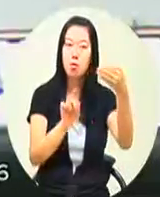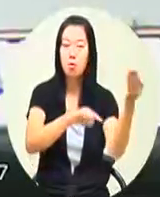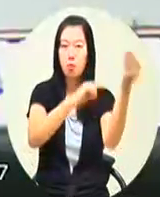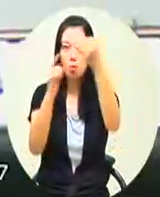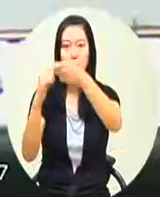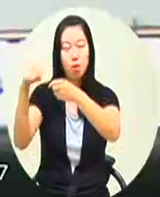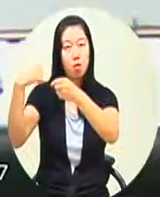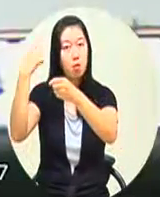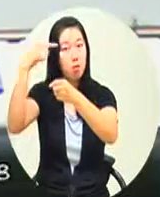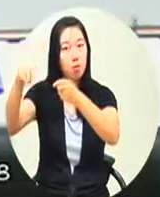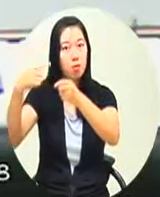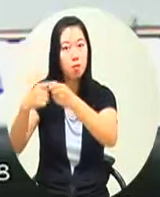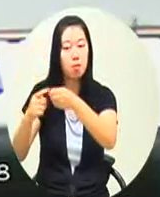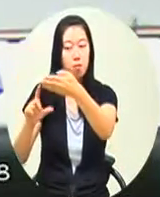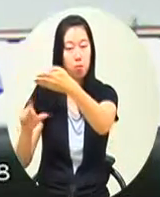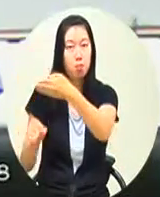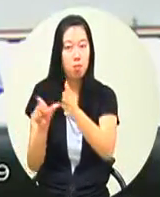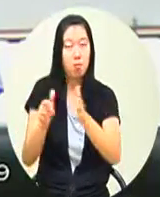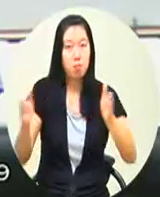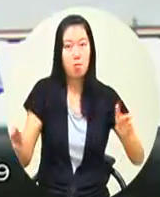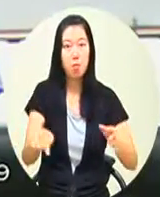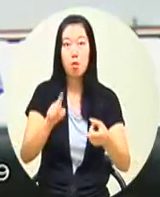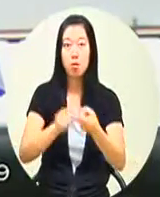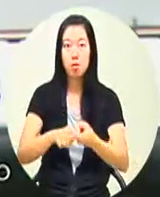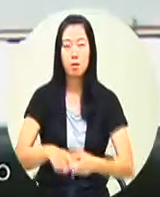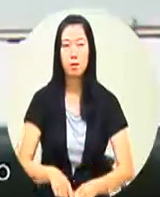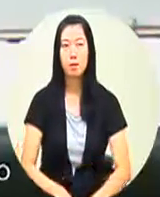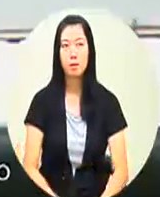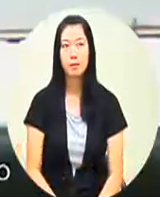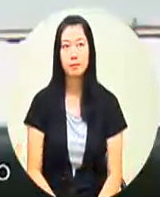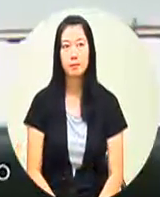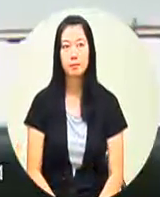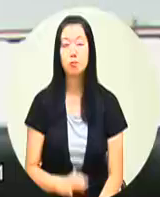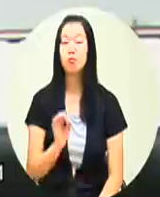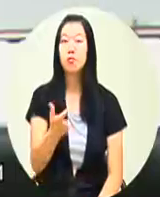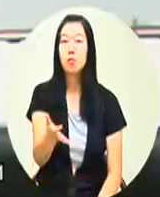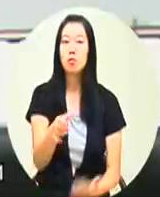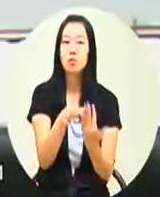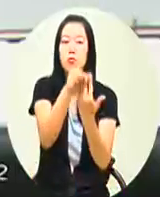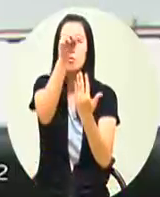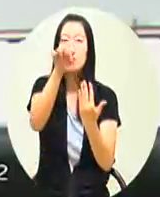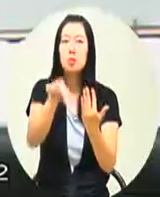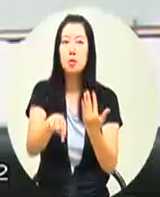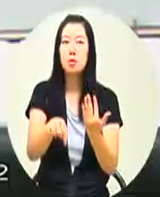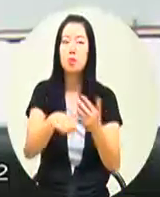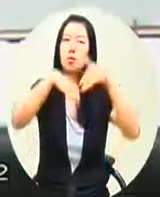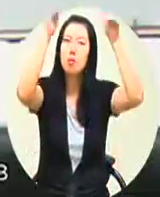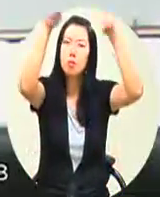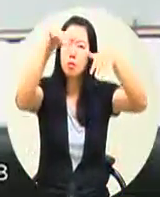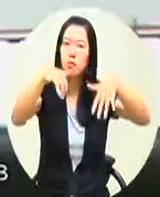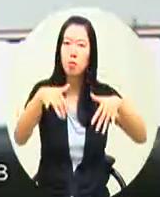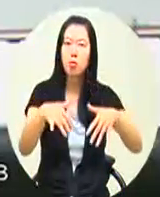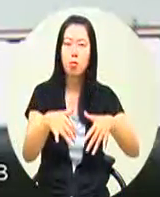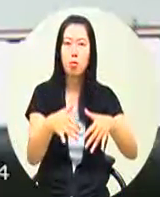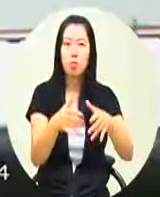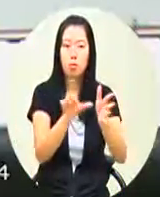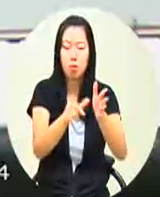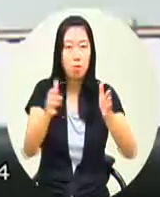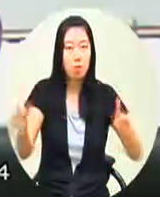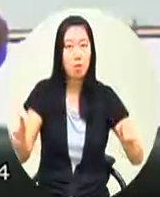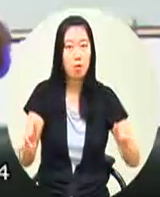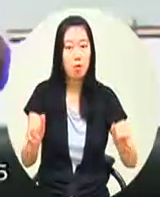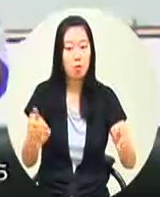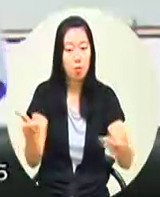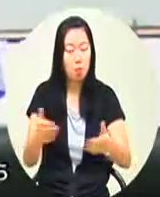为什么选择在 下雨期间在动工，一